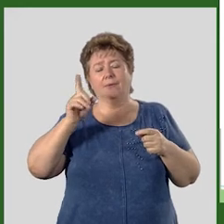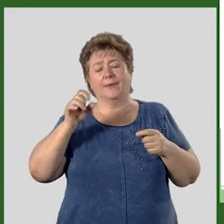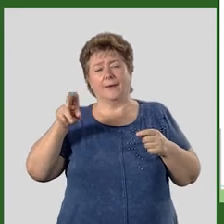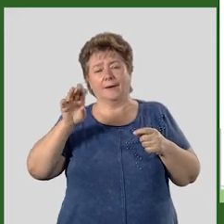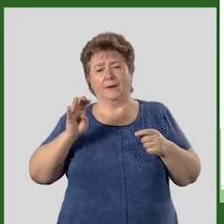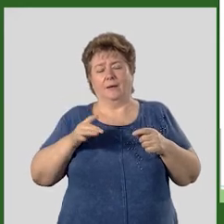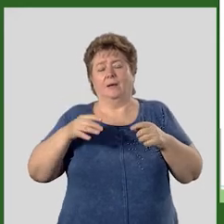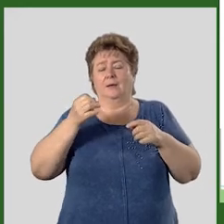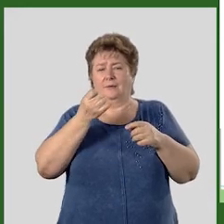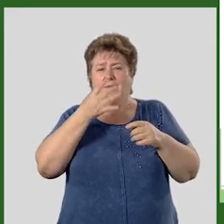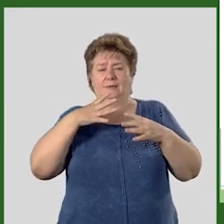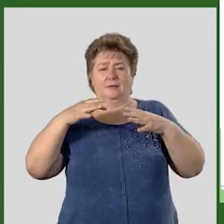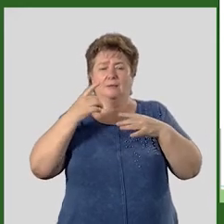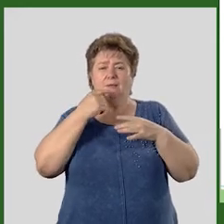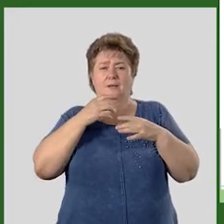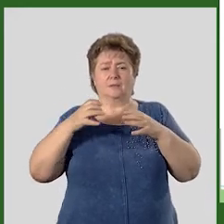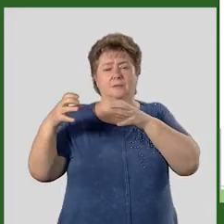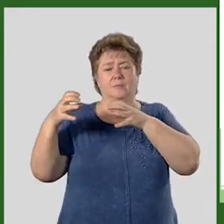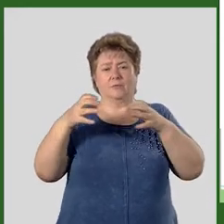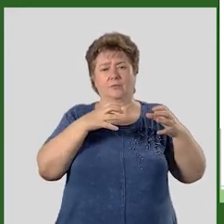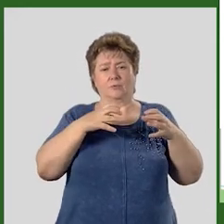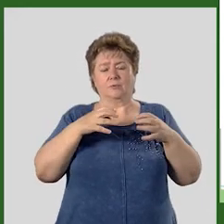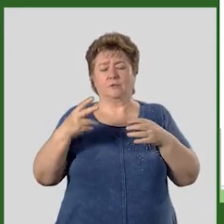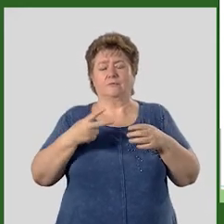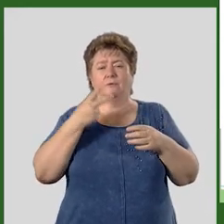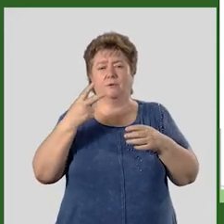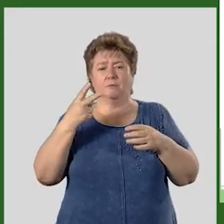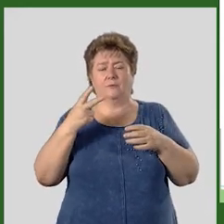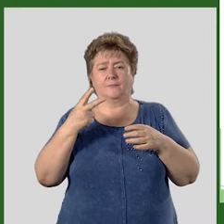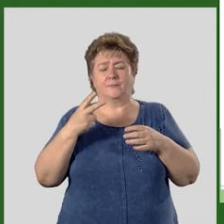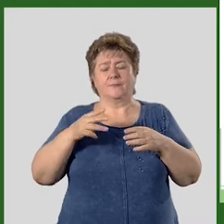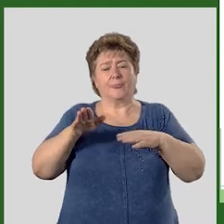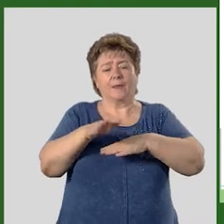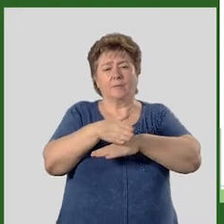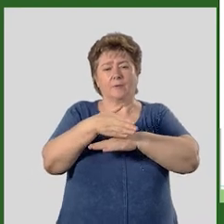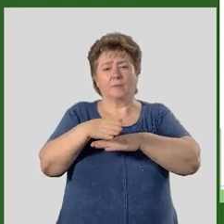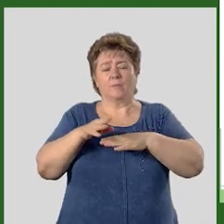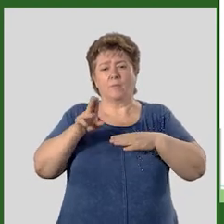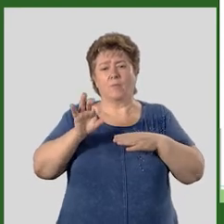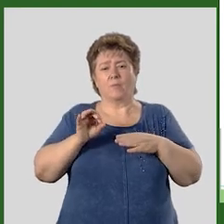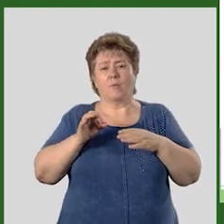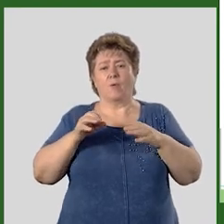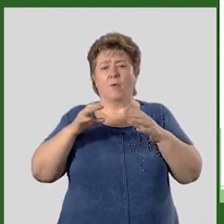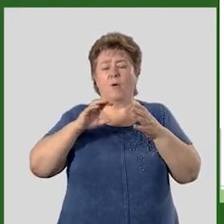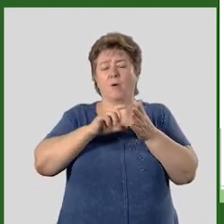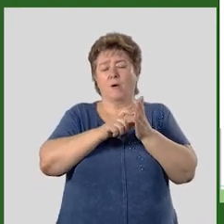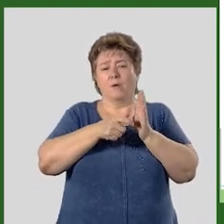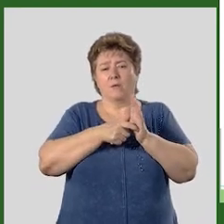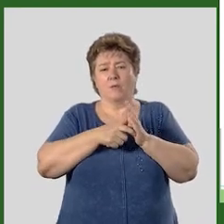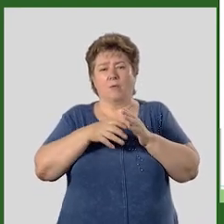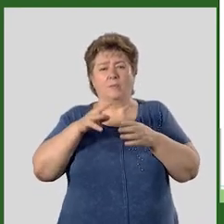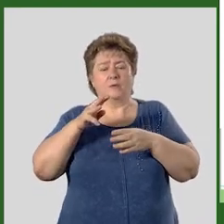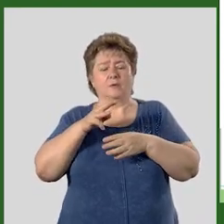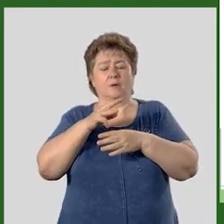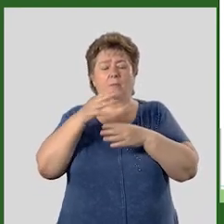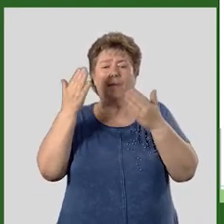ярко-красном двухэтажном автобусе. Второе. Прогуляться по павильонам киностудии,